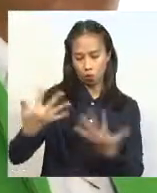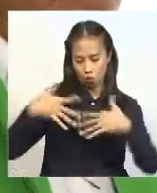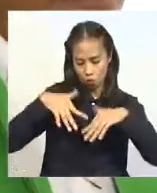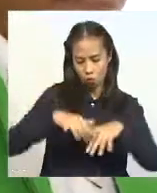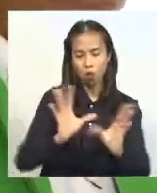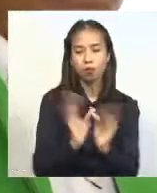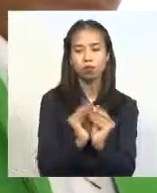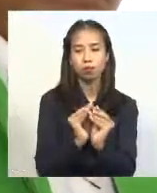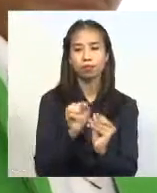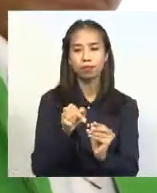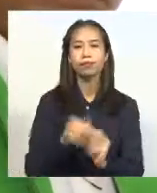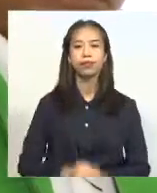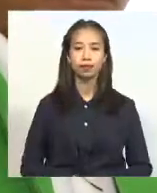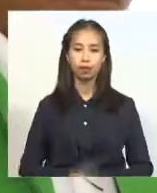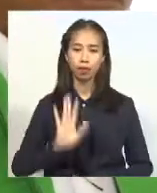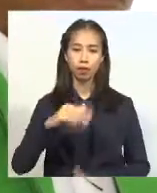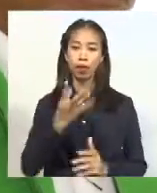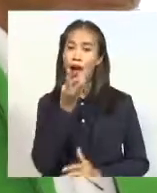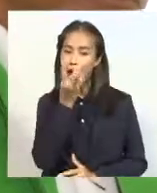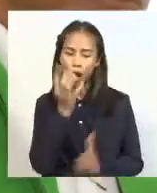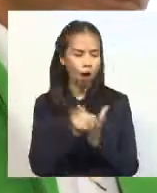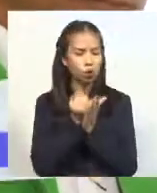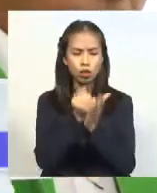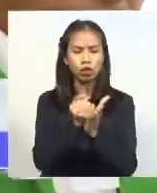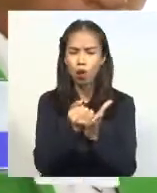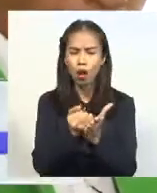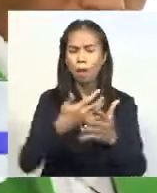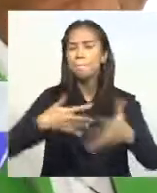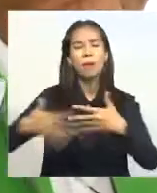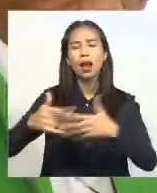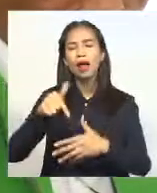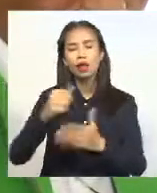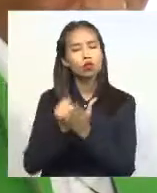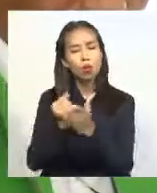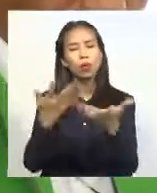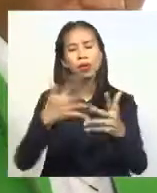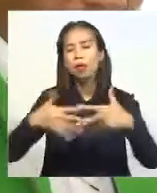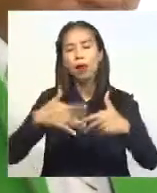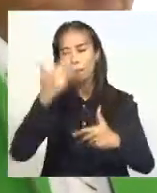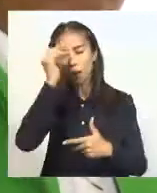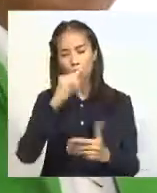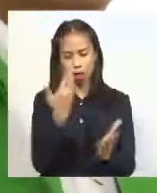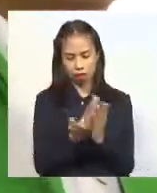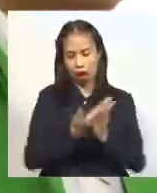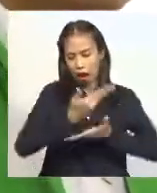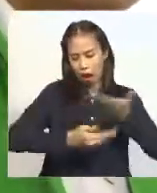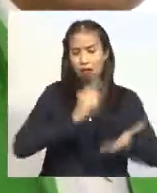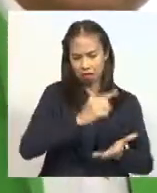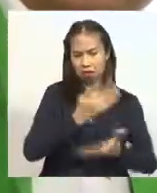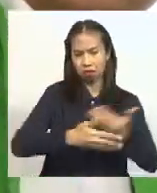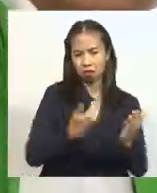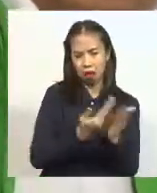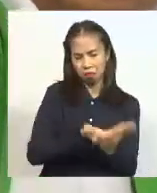ที่ไม่ได้รับการช่วยเหลือตอนนี้ก็ไม่เป็นไรเพราะราคาดีอยู่แล้วนะครับคือข้าวหอมมะลิกับข้าวเหนียวต